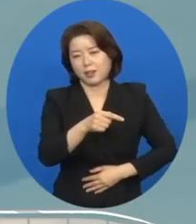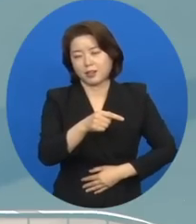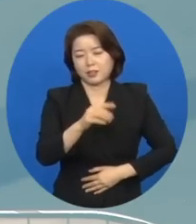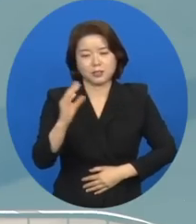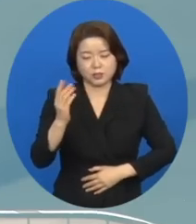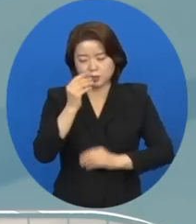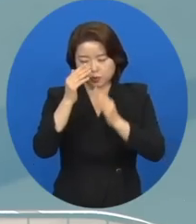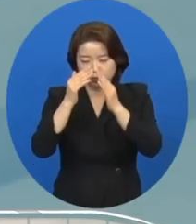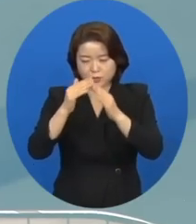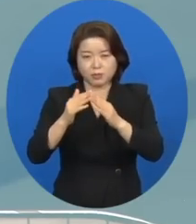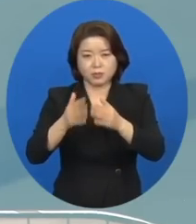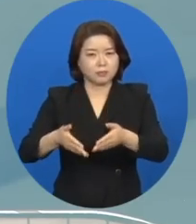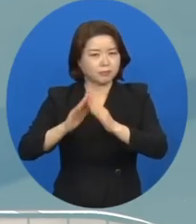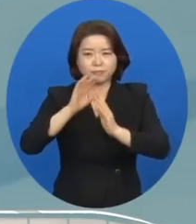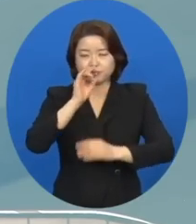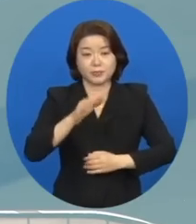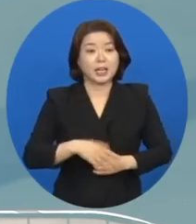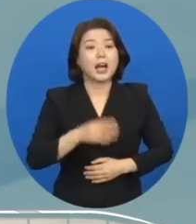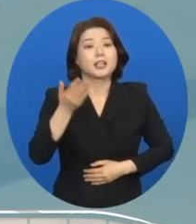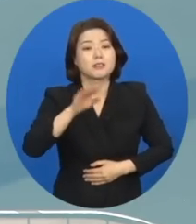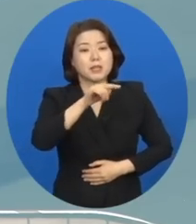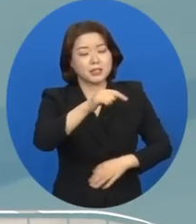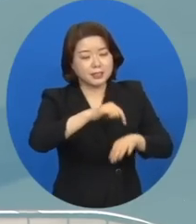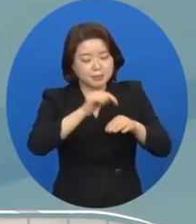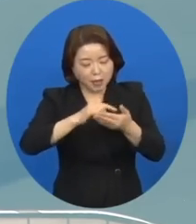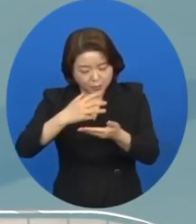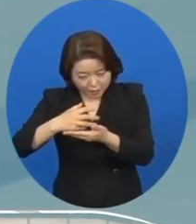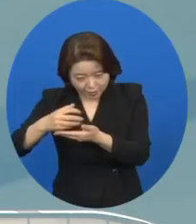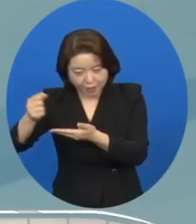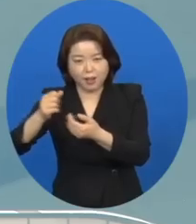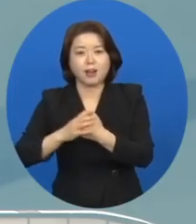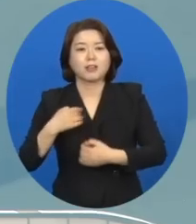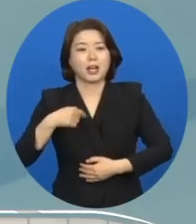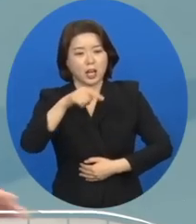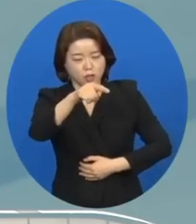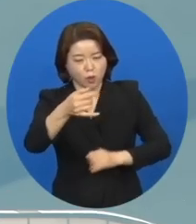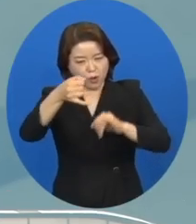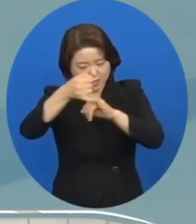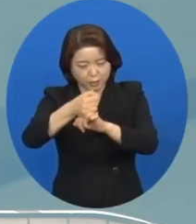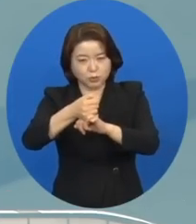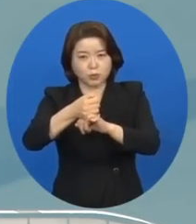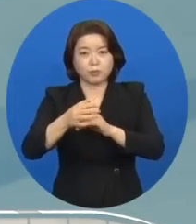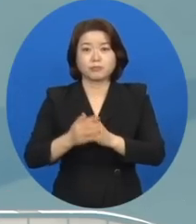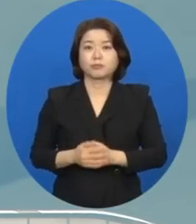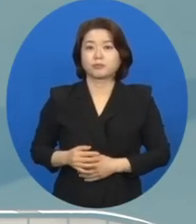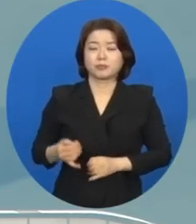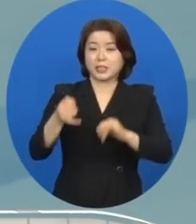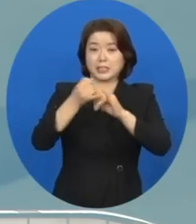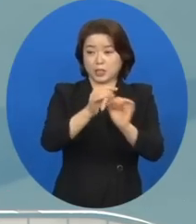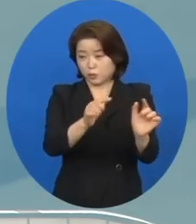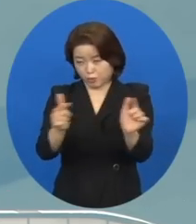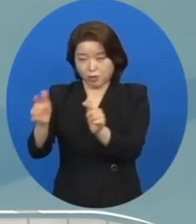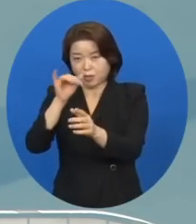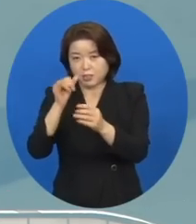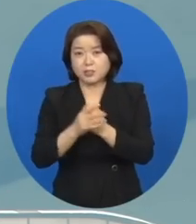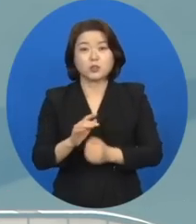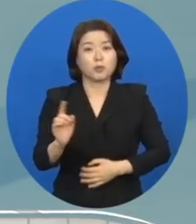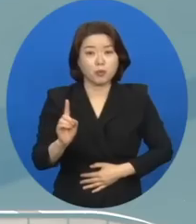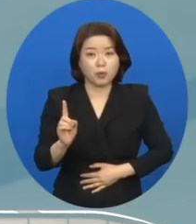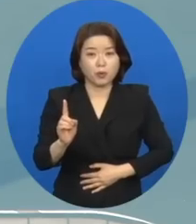못해. 그러나 너의 그 마음 내가 받을게. 내가 너와 언약을 할 거야. 그러면서 약속을 하시는데 여러 가지가 있어요. 뭐가